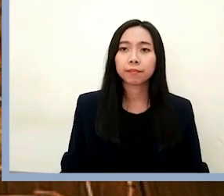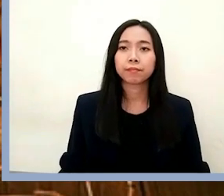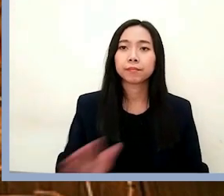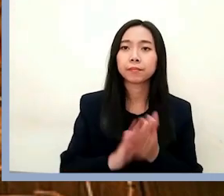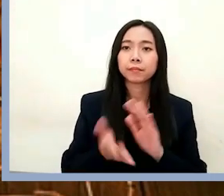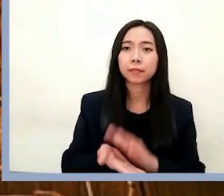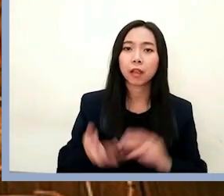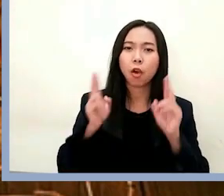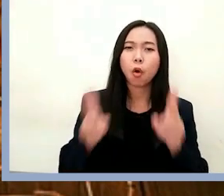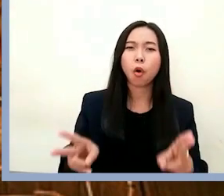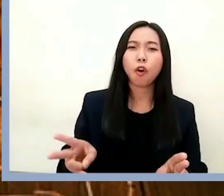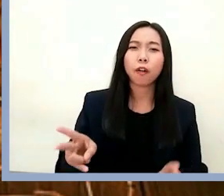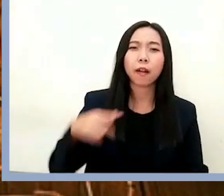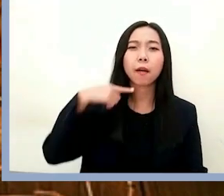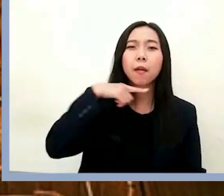munafik